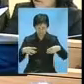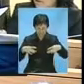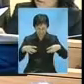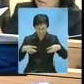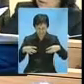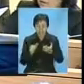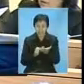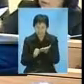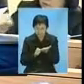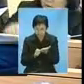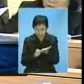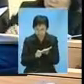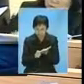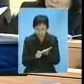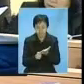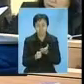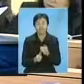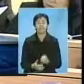ง